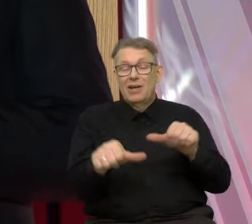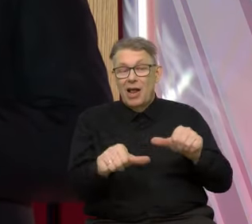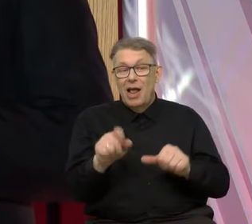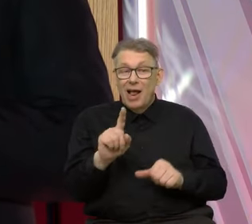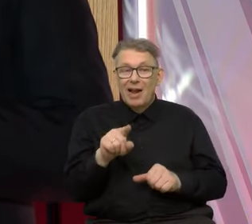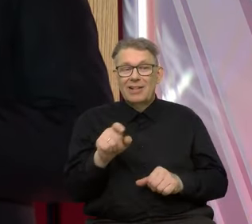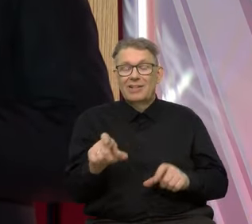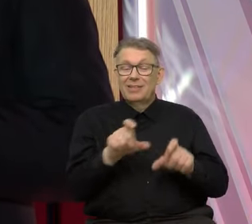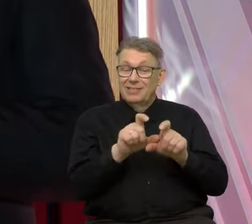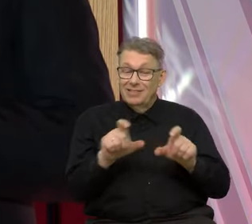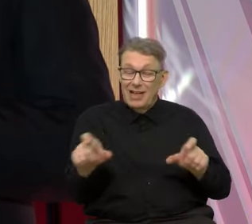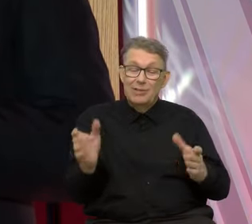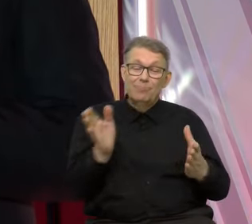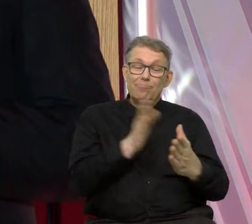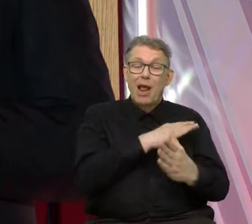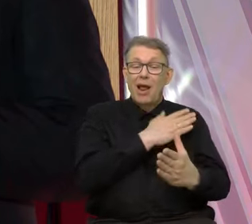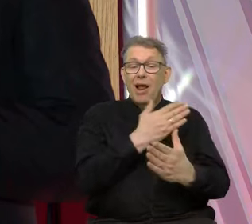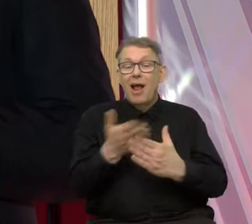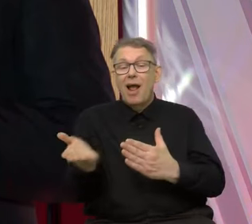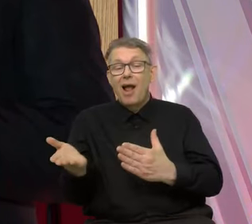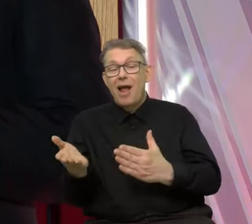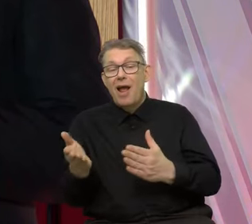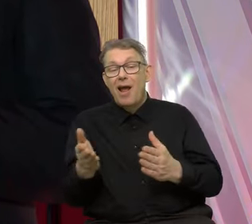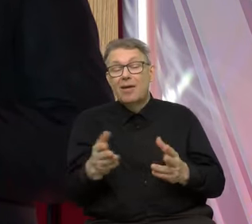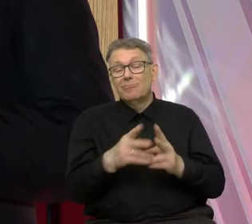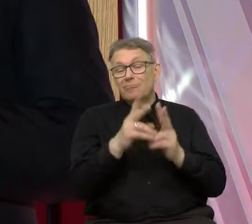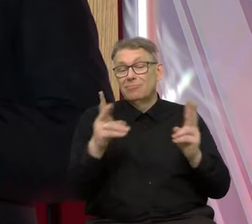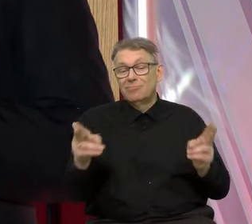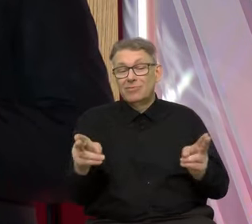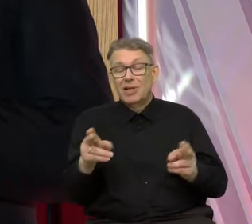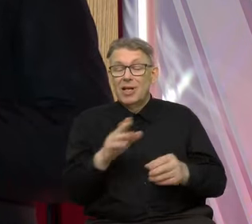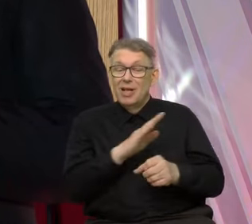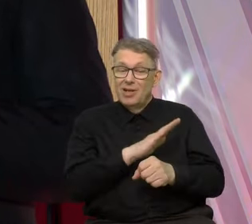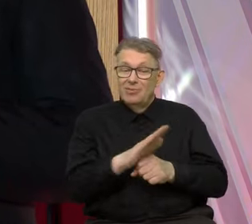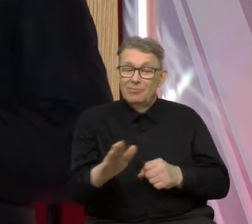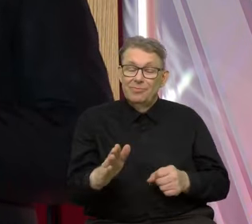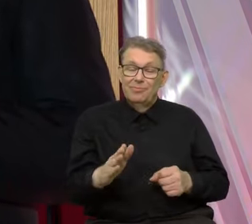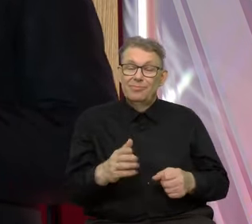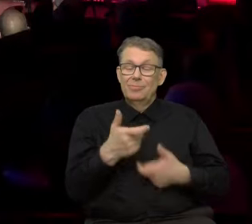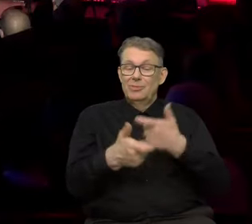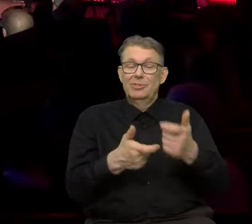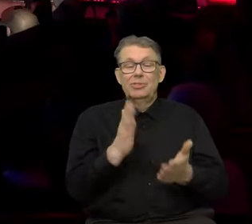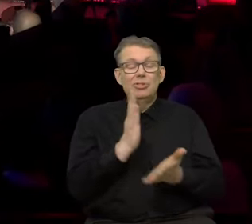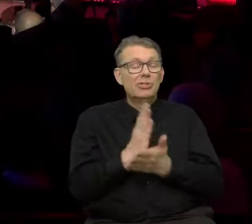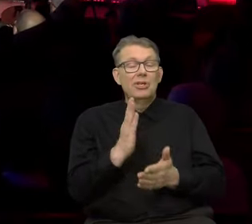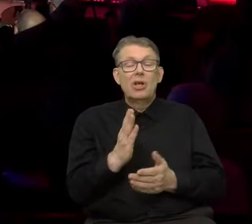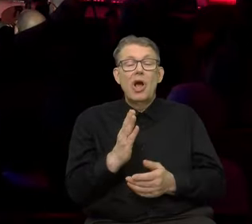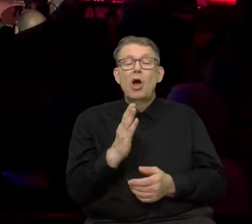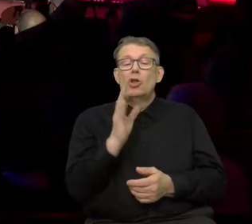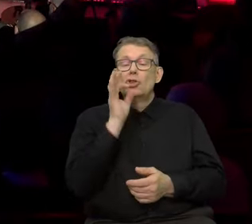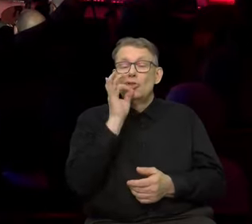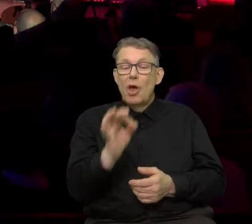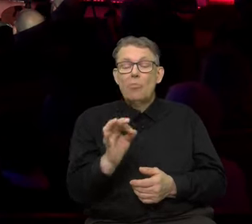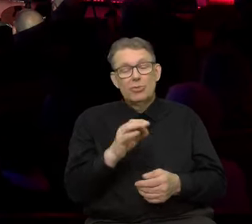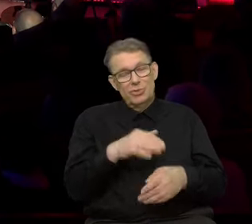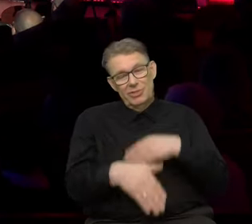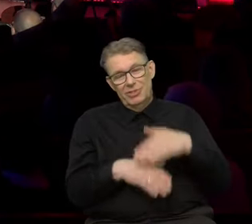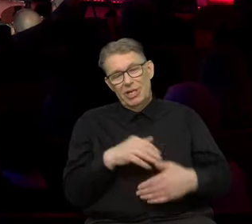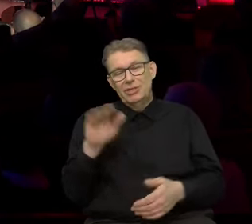czas pomiędzy wypełnimy tylko samym dobrem. Szczęść Boże.